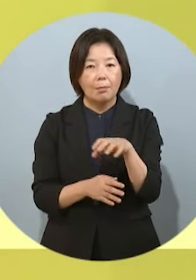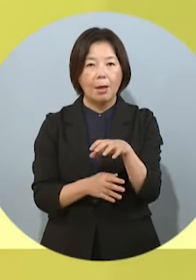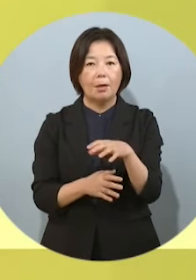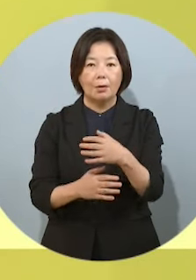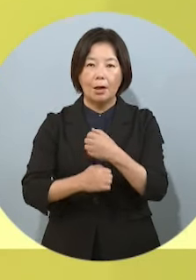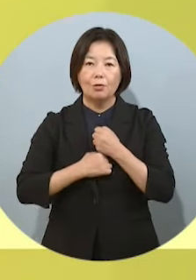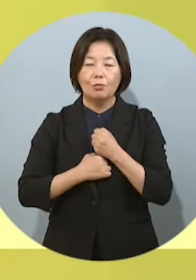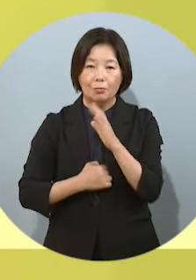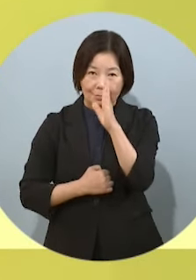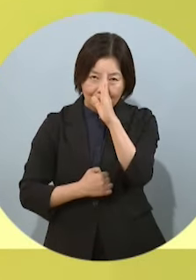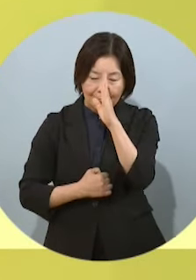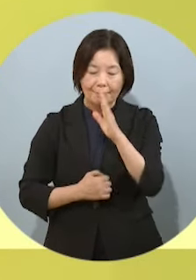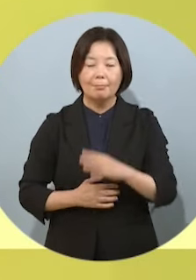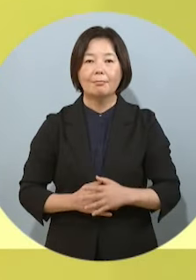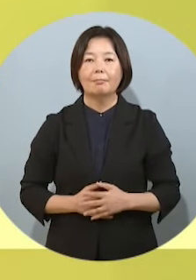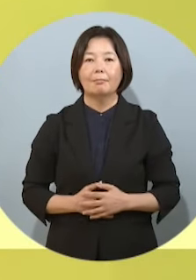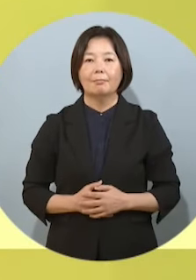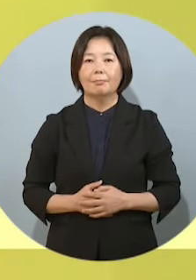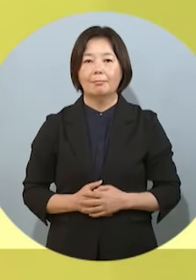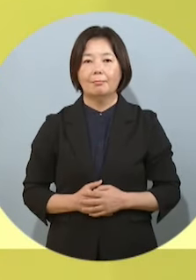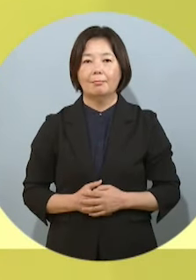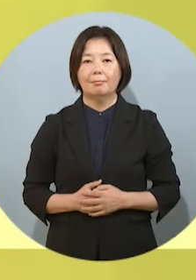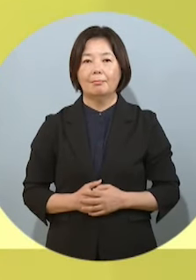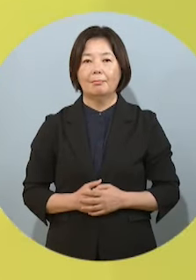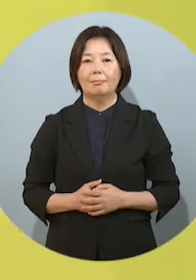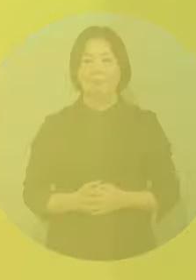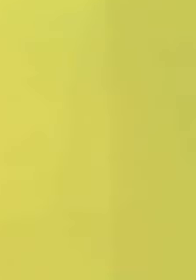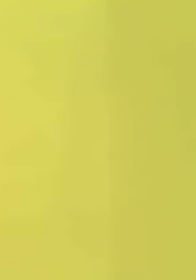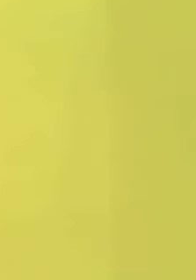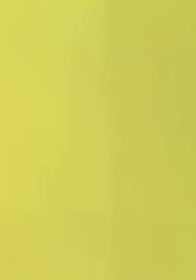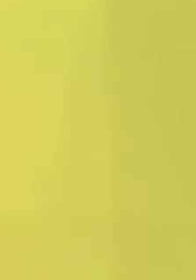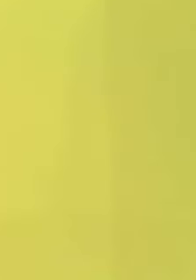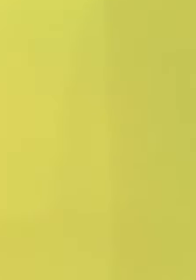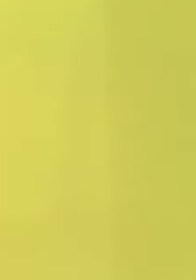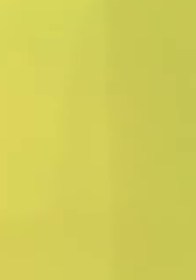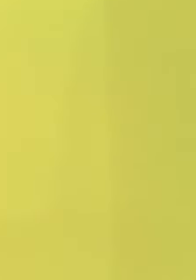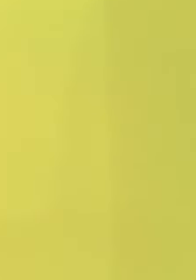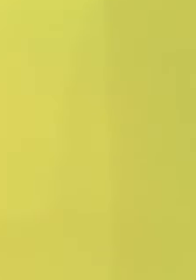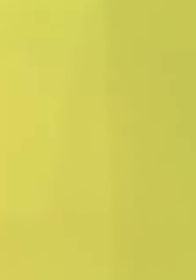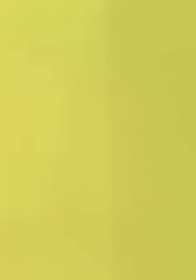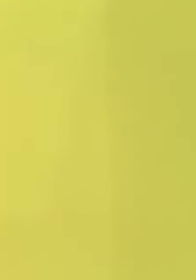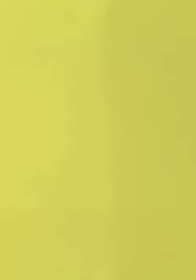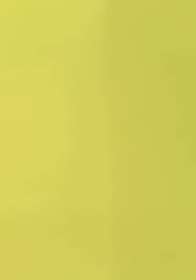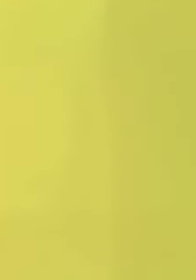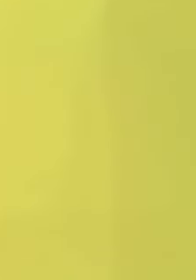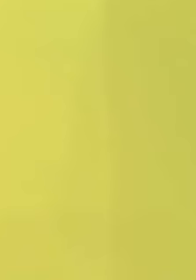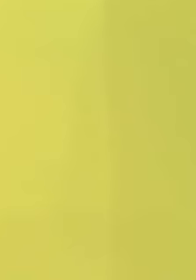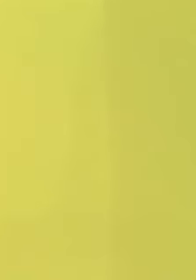う。ここまで東京インフォメーションでした。